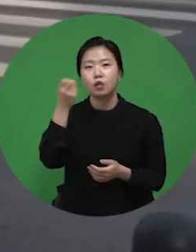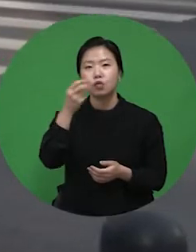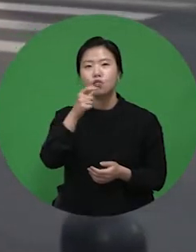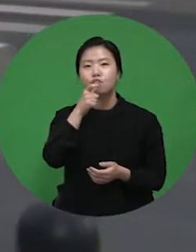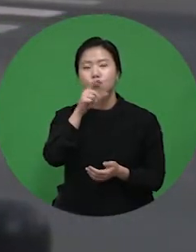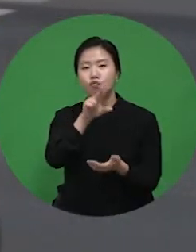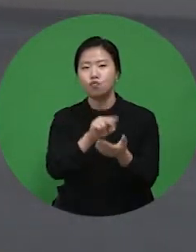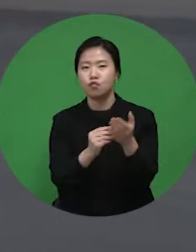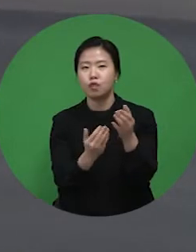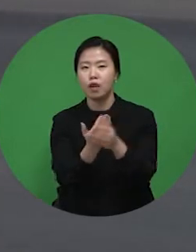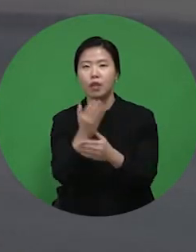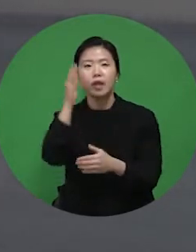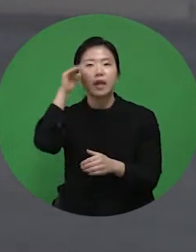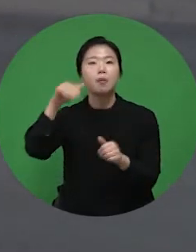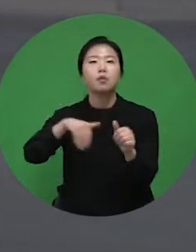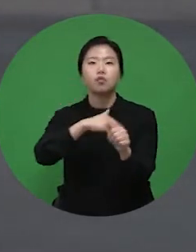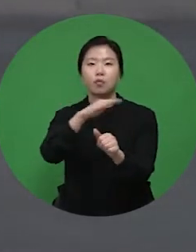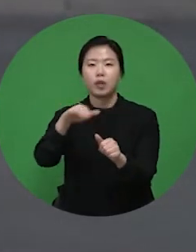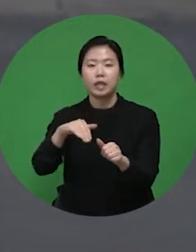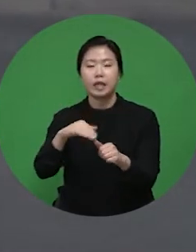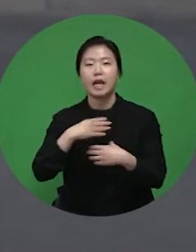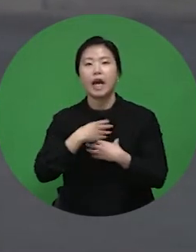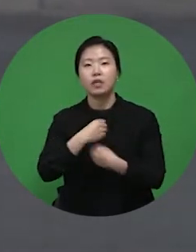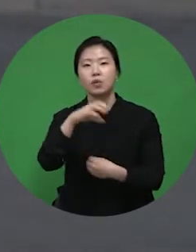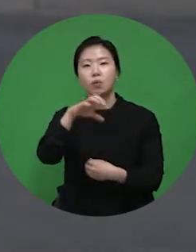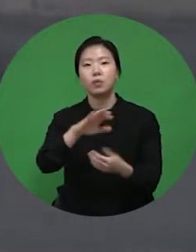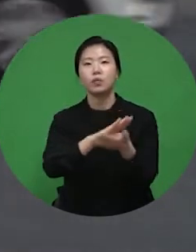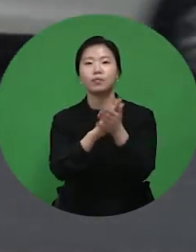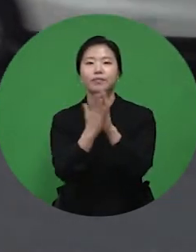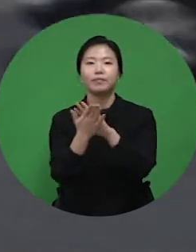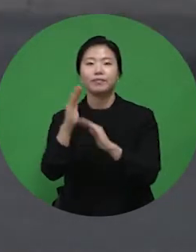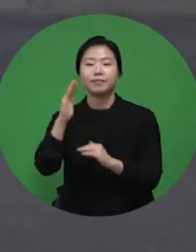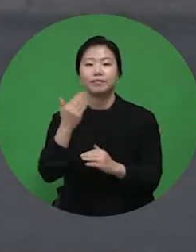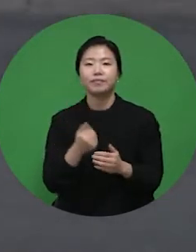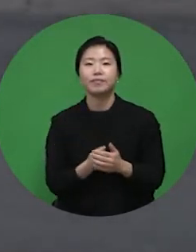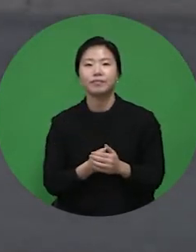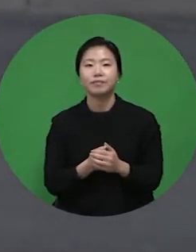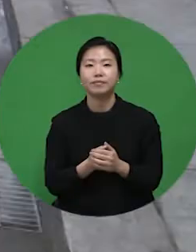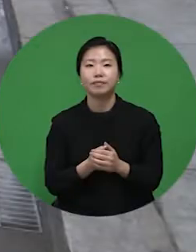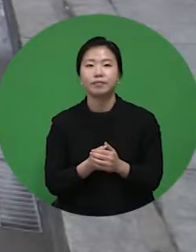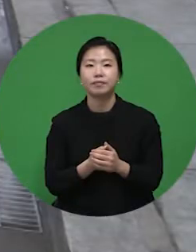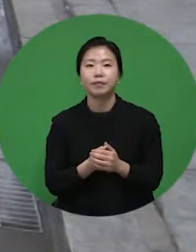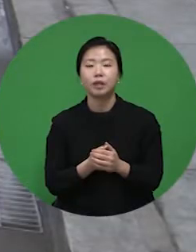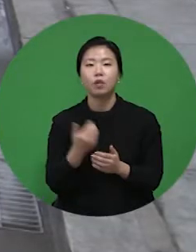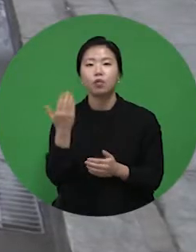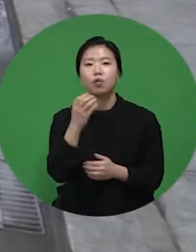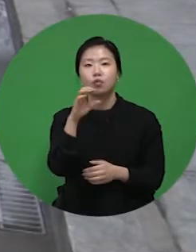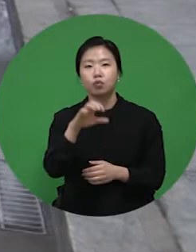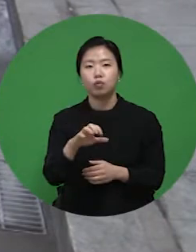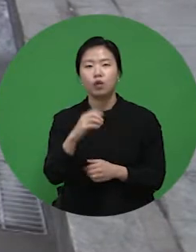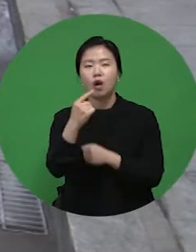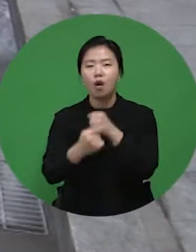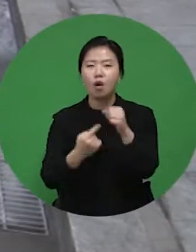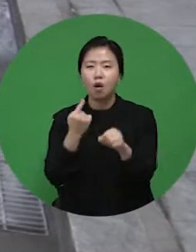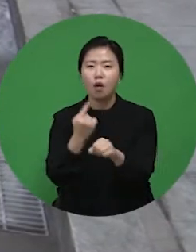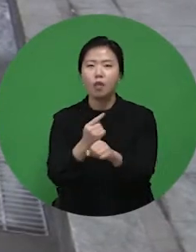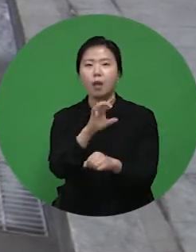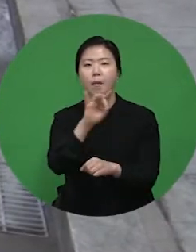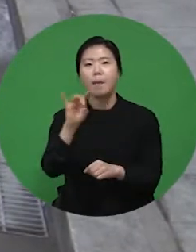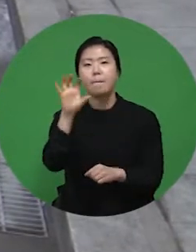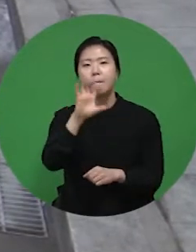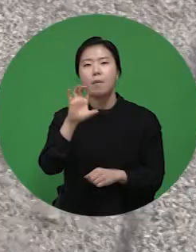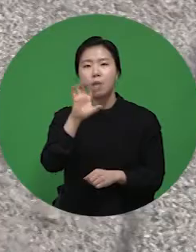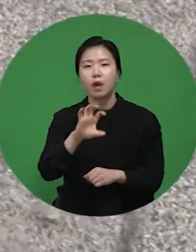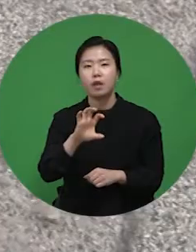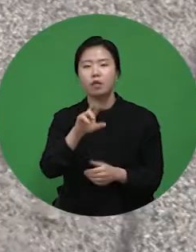상습 침수 지역이었던 개봉동 일대가 수해 안전지역으로 탈바꿈됐습니다. 구로구는 해마다 반복되는 수해